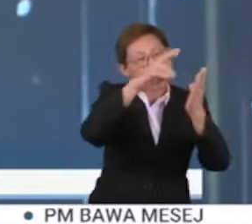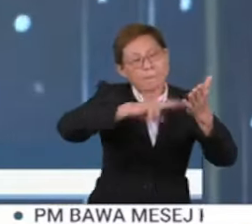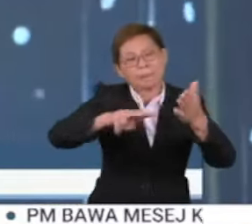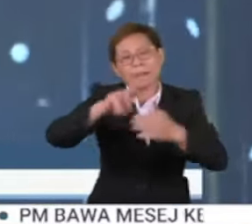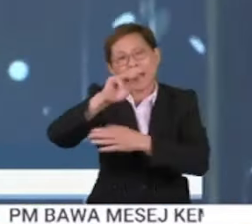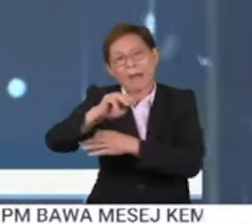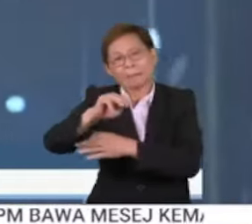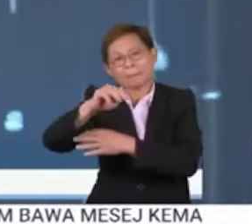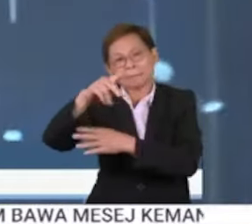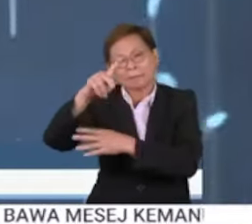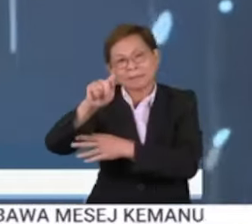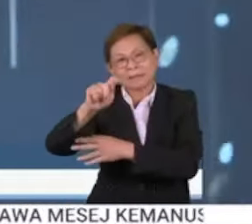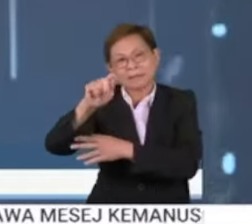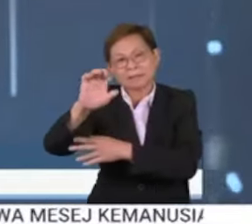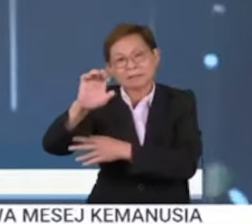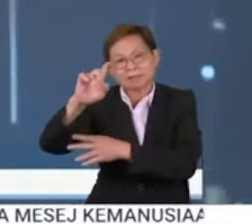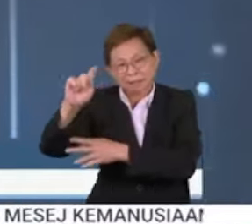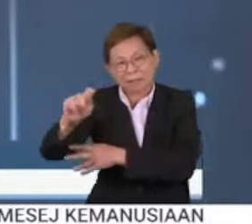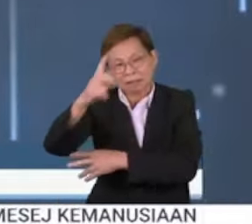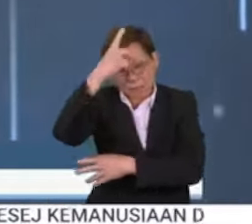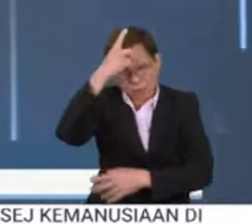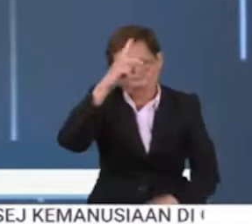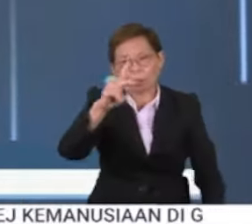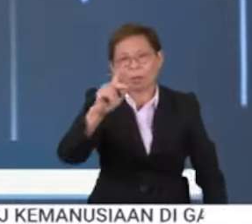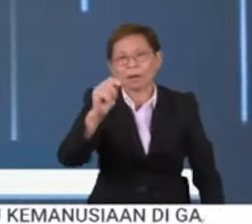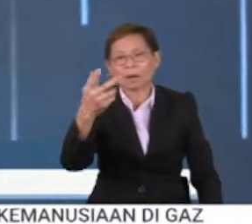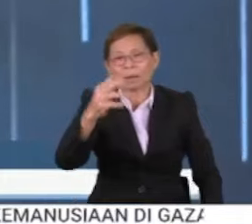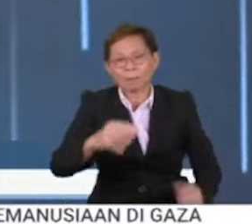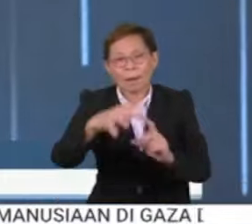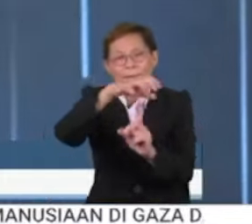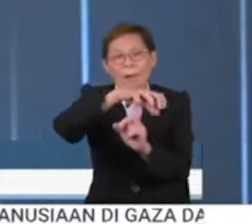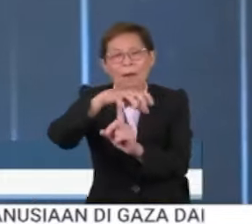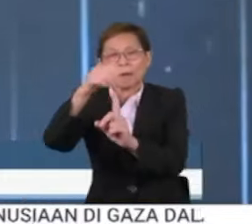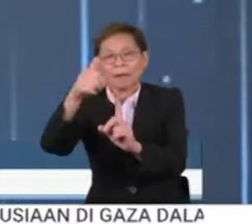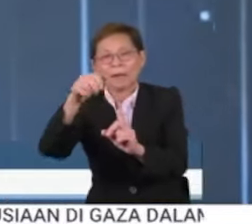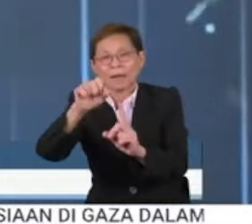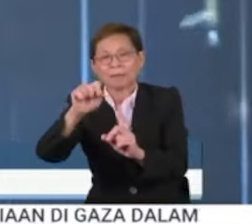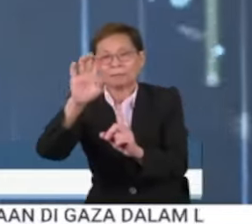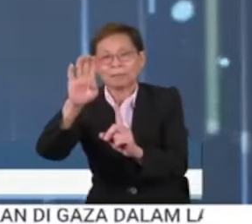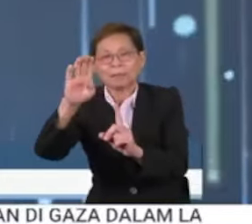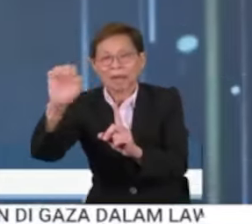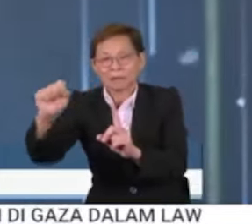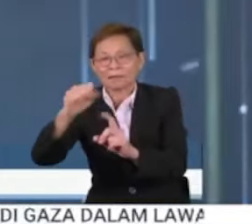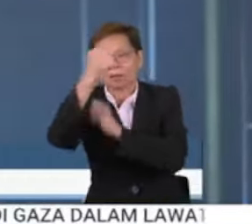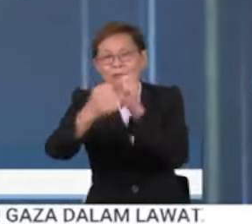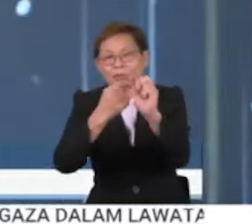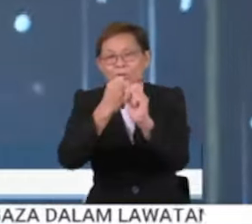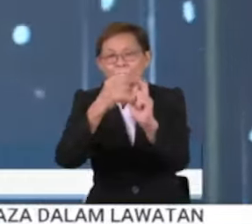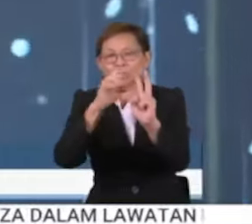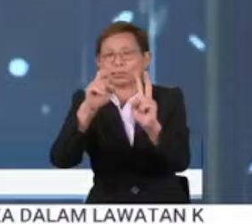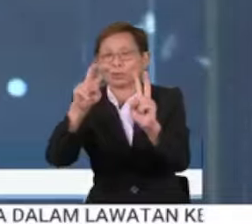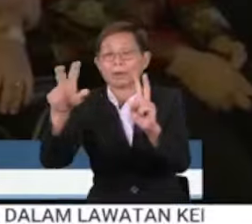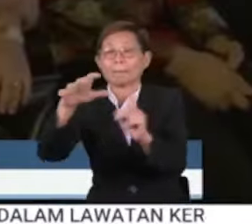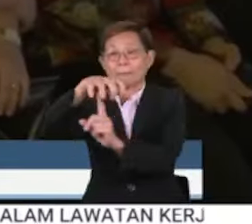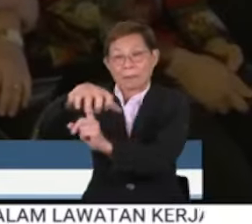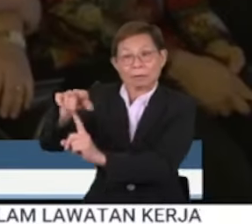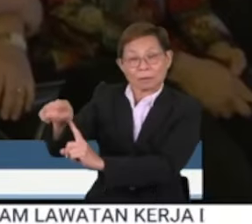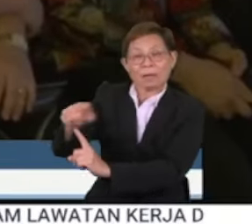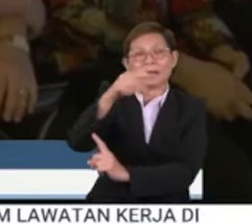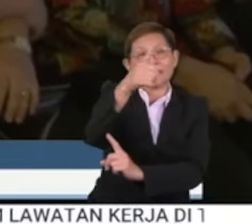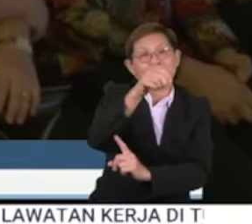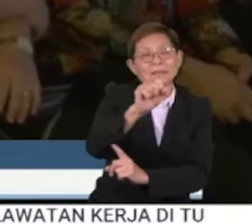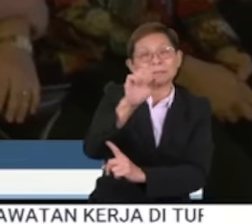MTCP Datuk Seri Abdul Karim Rahman Hamzah merangkap penaung ASBS 2023.